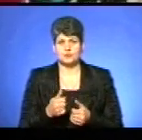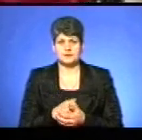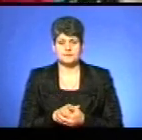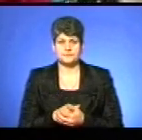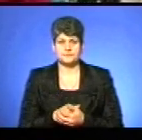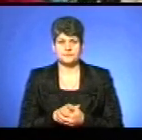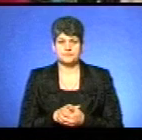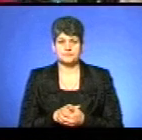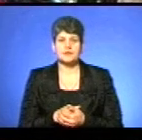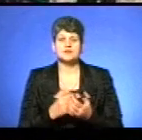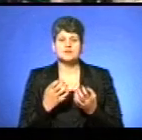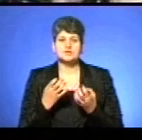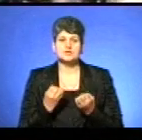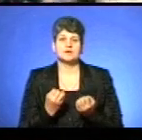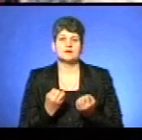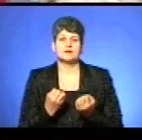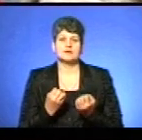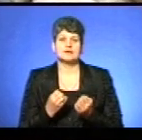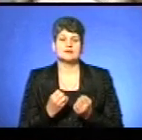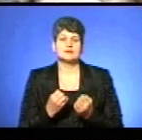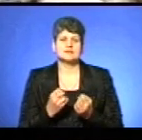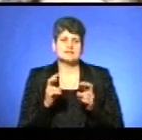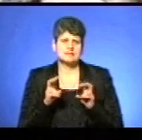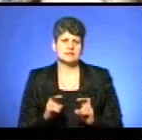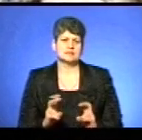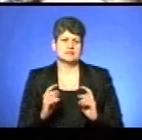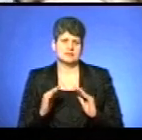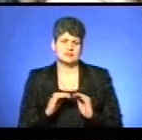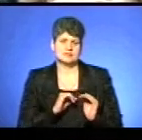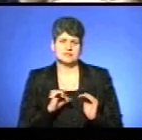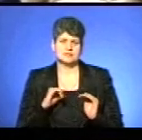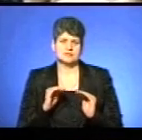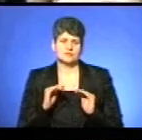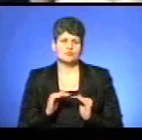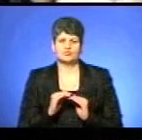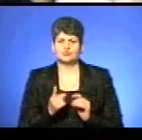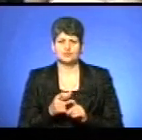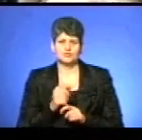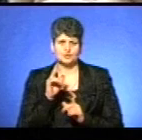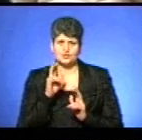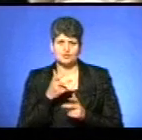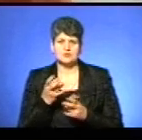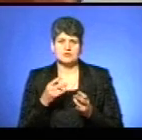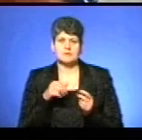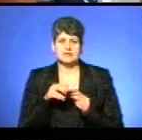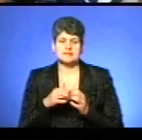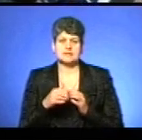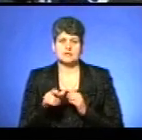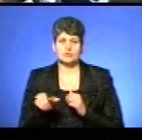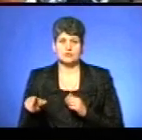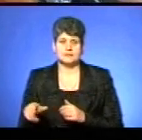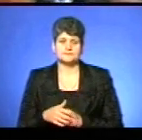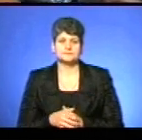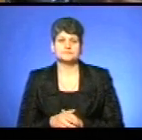що сидіти в самоті дуже сьогодні скучно. Треба йти серед людей. Любов